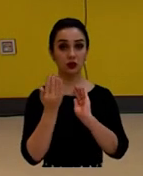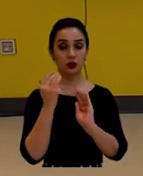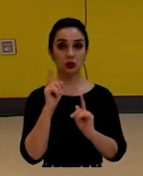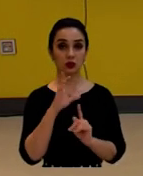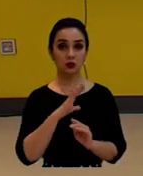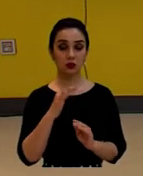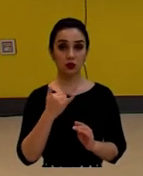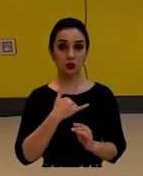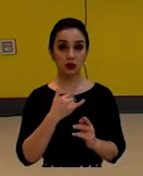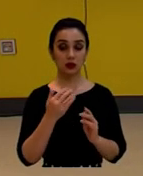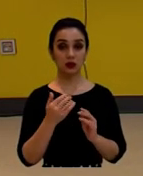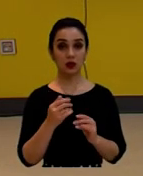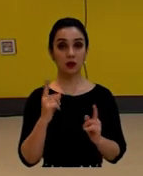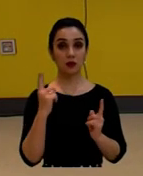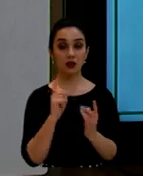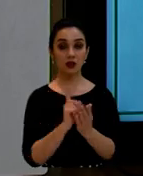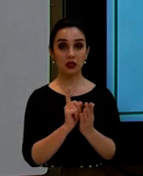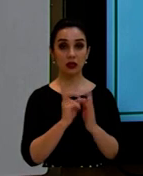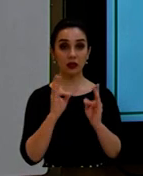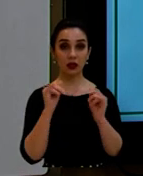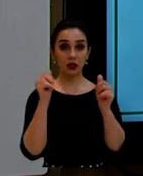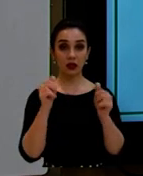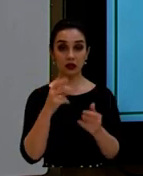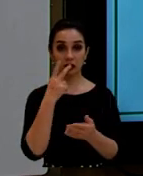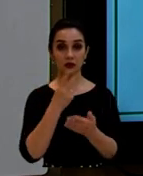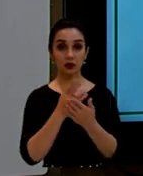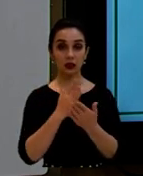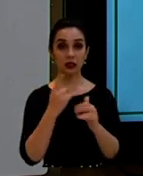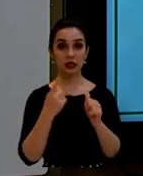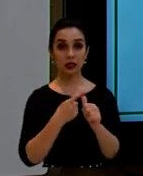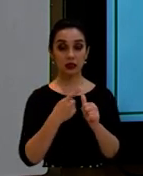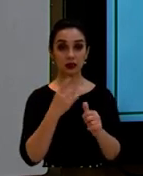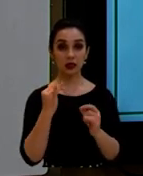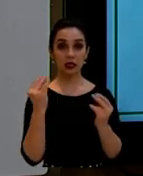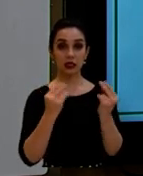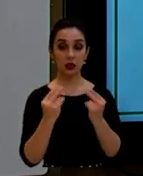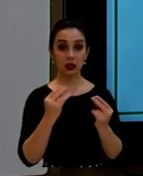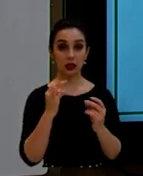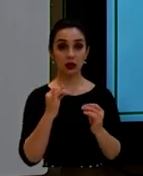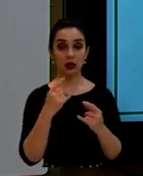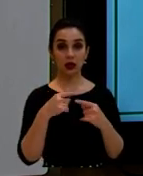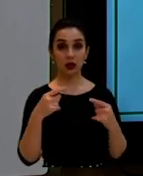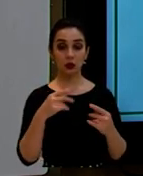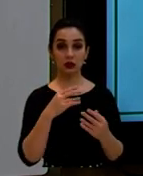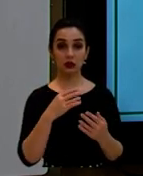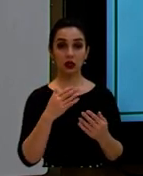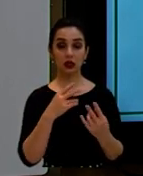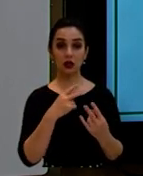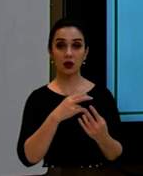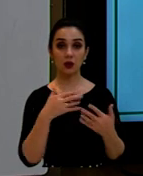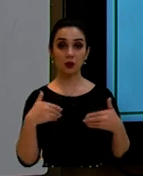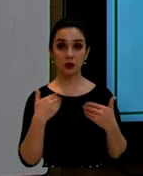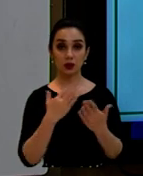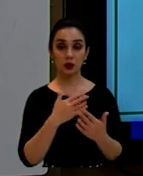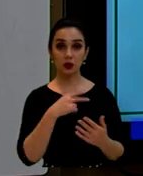раз. Первое задание. На картинке изображены названия, рисунки и орудия труда.